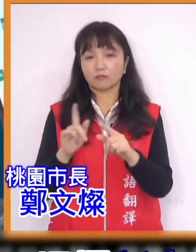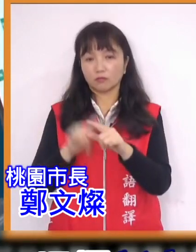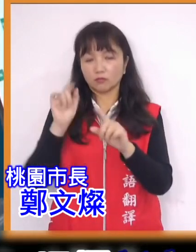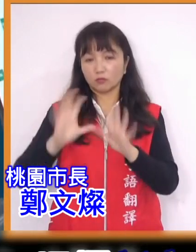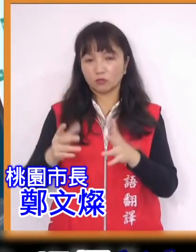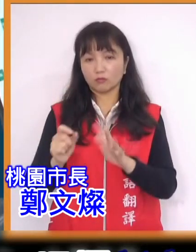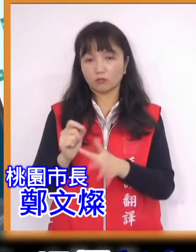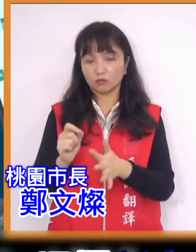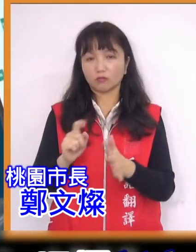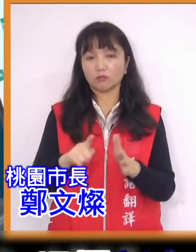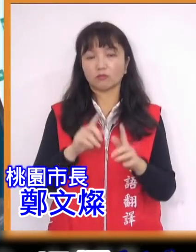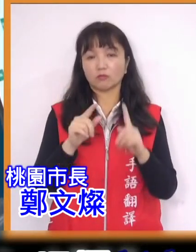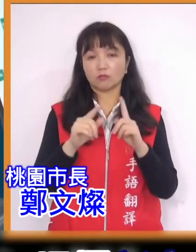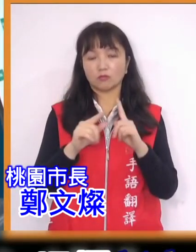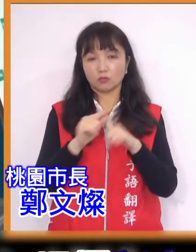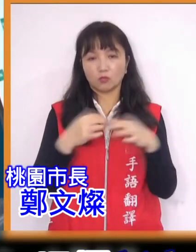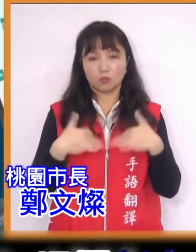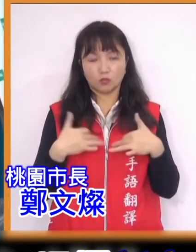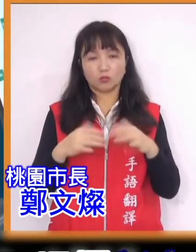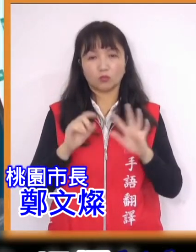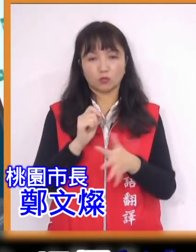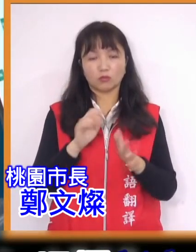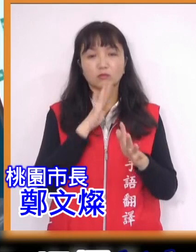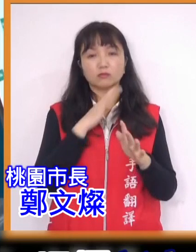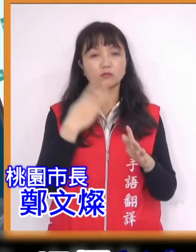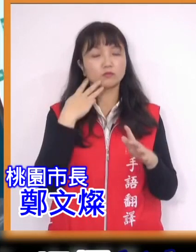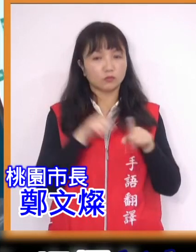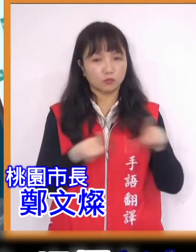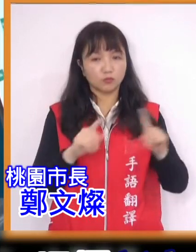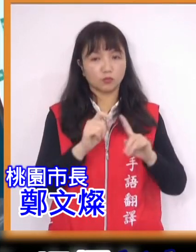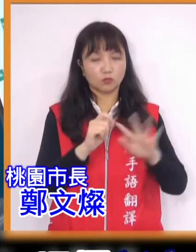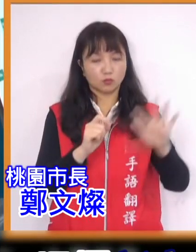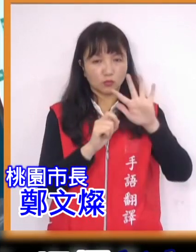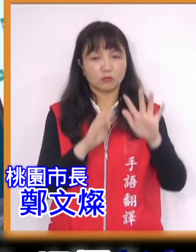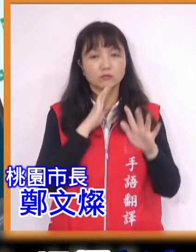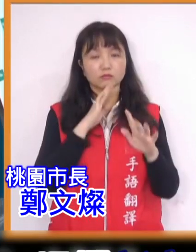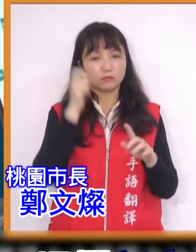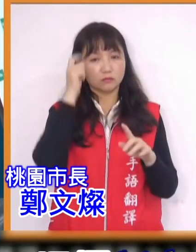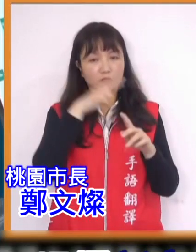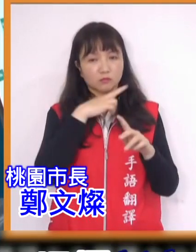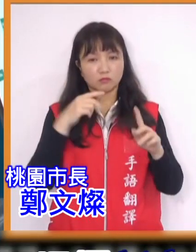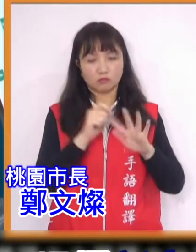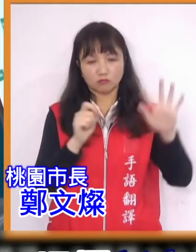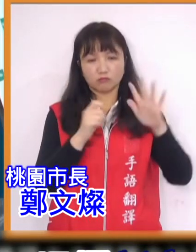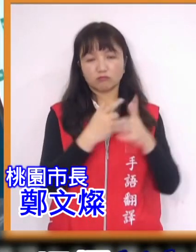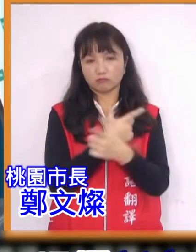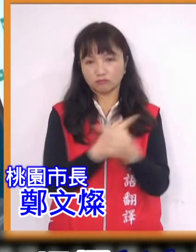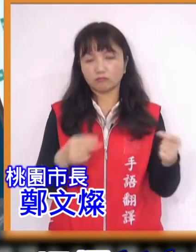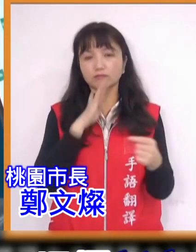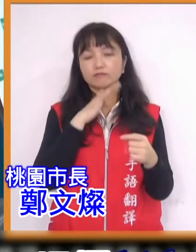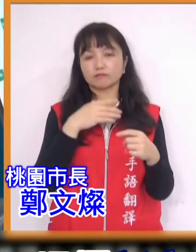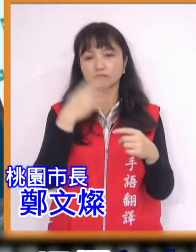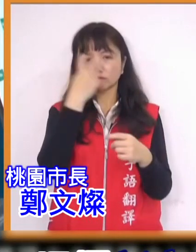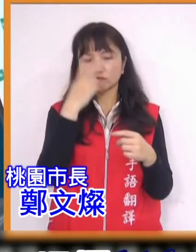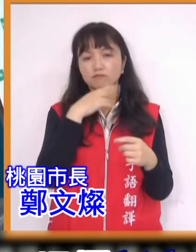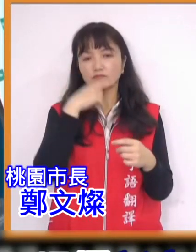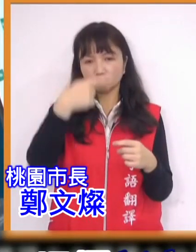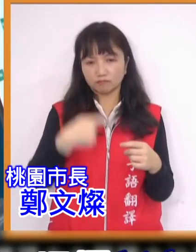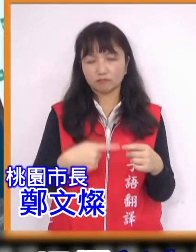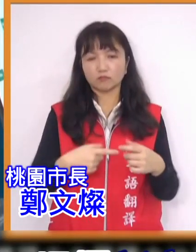国中、中兴国中、志平高中、启英高中，那采检的结果都是阴性哦。那今天有恢复了上